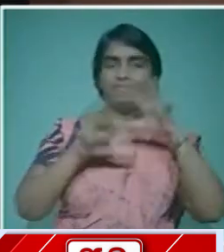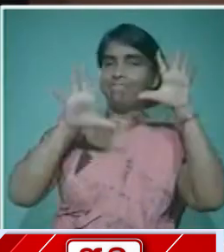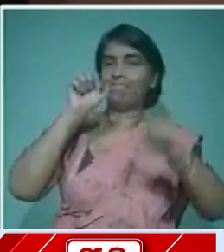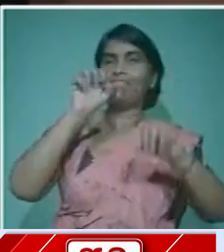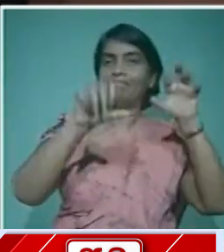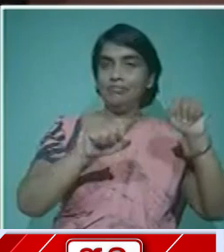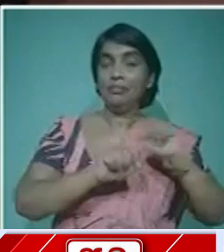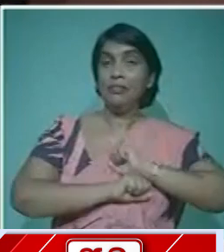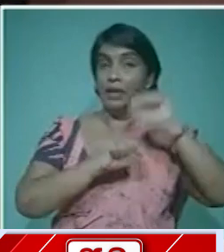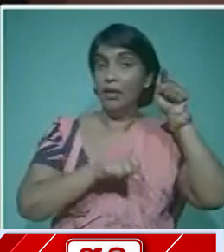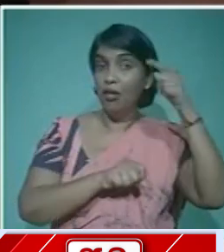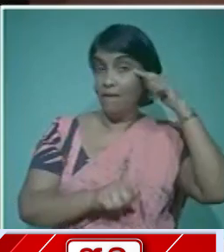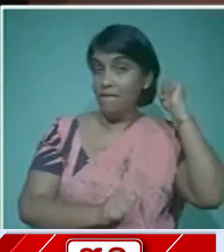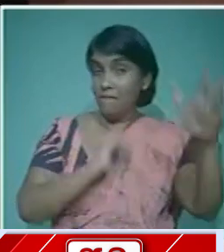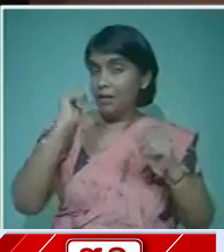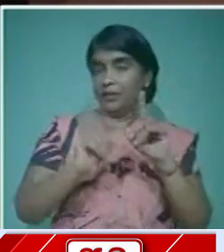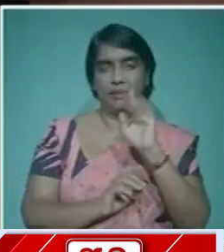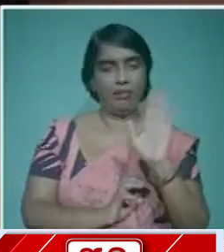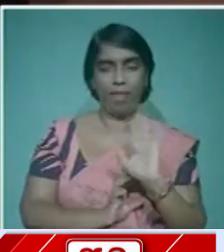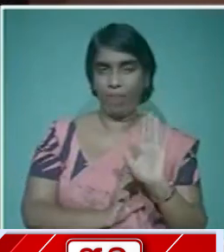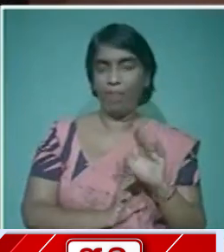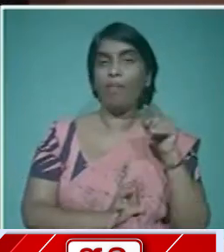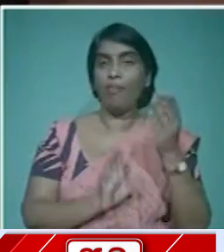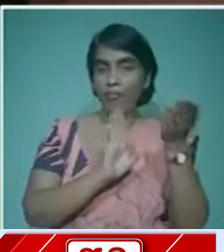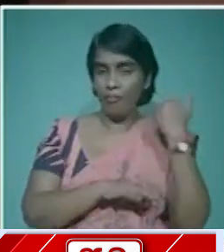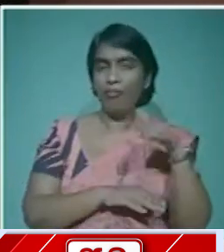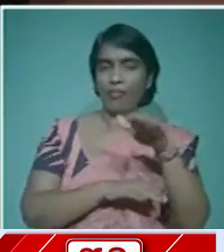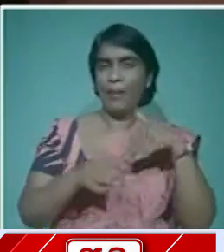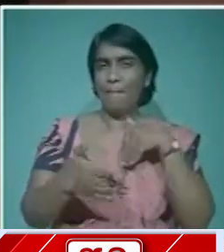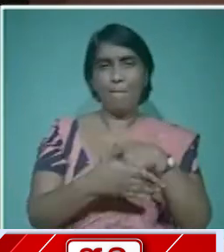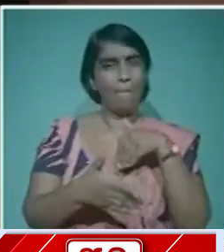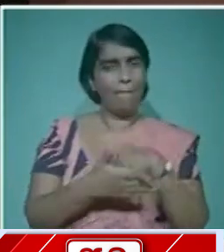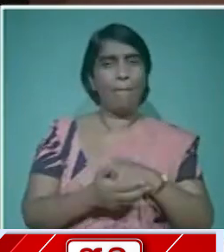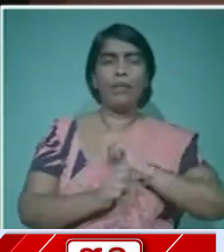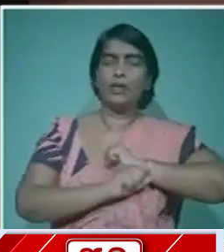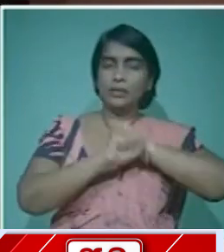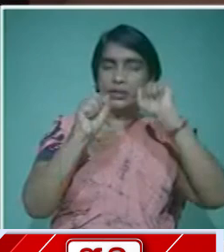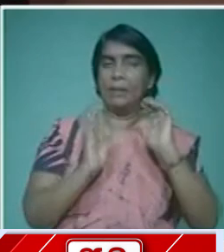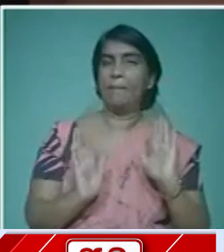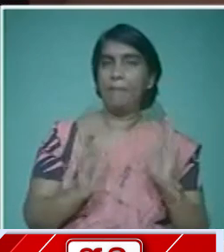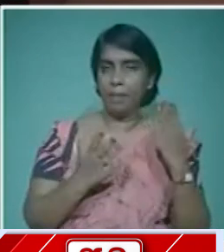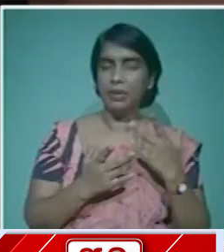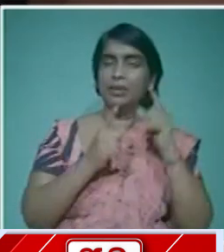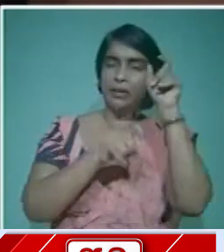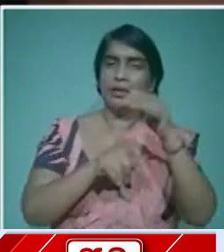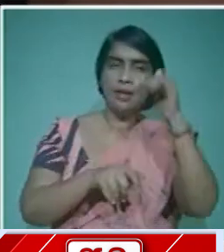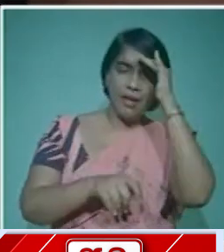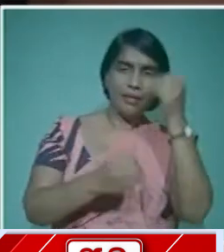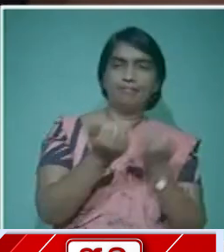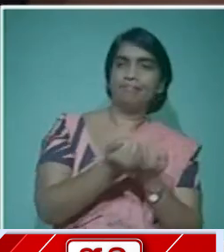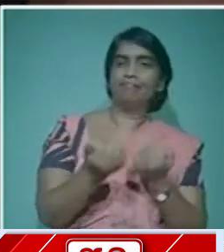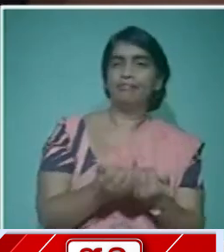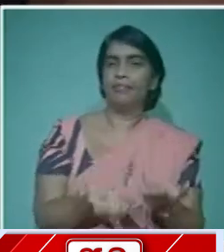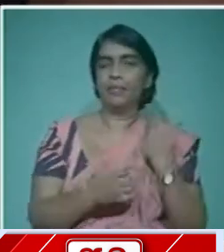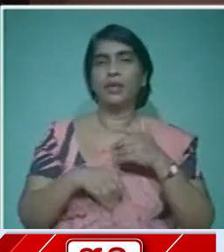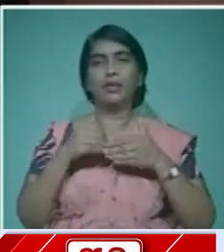මම මේ අරගලකරුවන්ට පහර ගහනවා නෙවෙයි. ඒ වෙලාවේ තිබුණු සමාජ පීඩනයත් එක්ක අරගලයක් පැන නැග්ගා. විවිධ අයකට නායකත්වය දුන්නා.